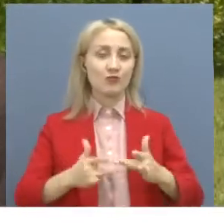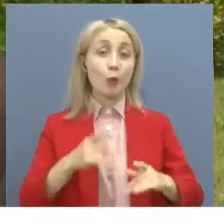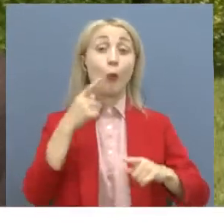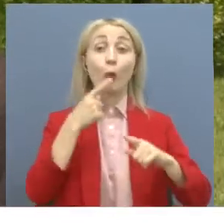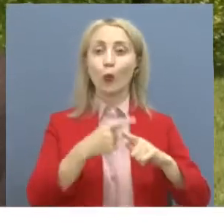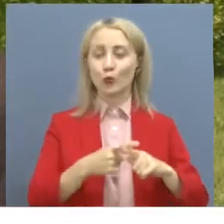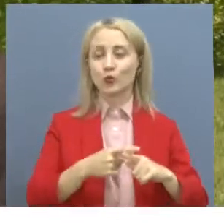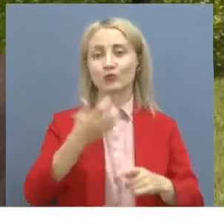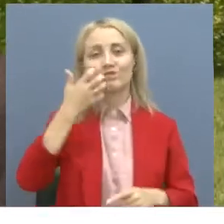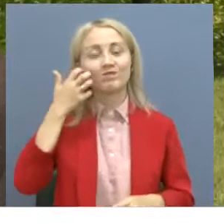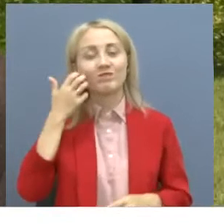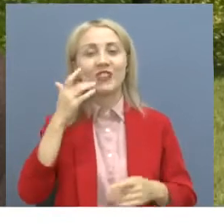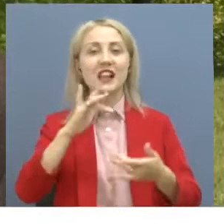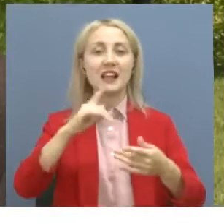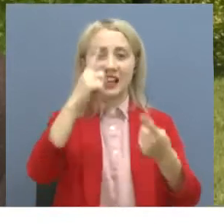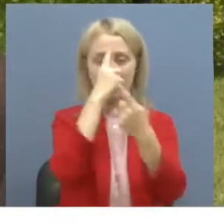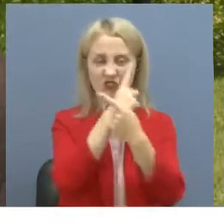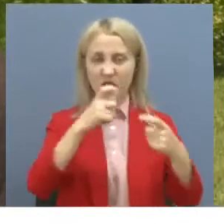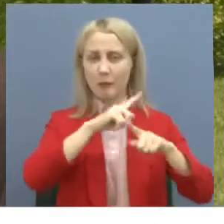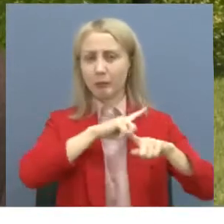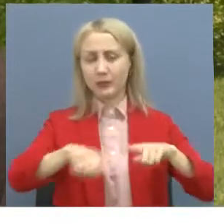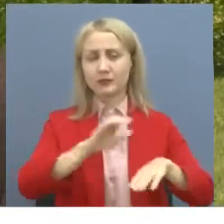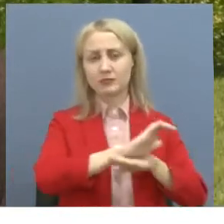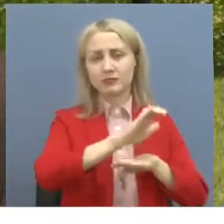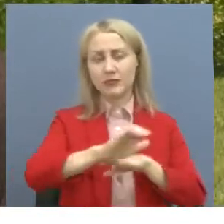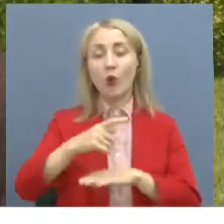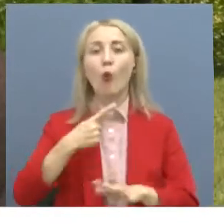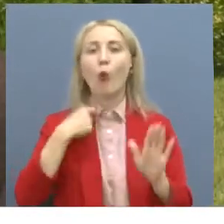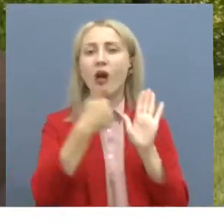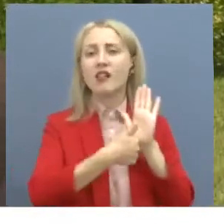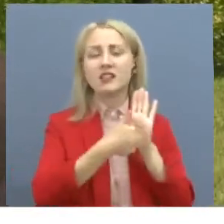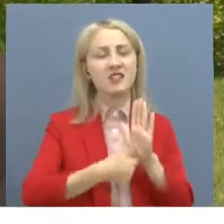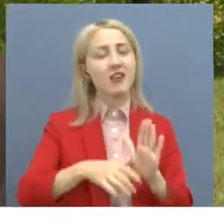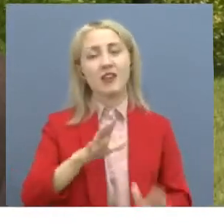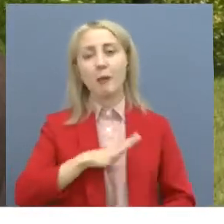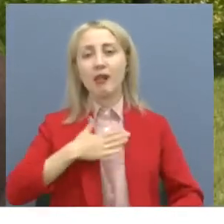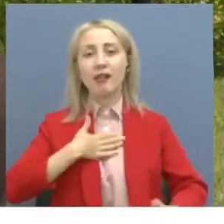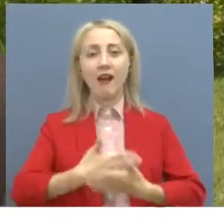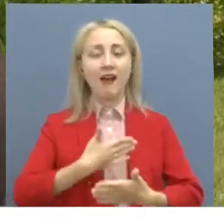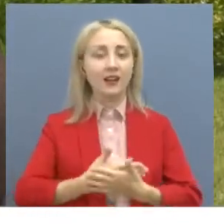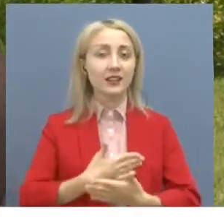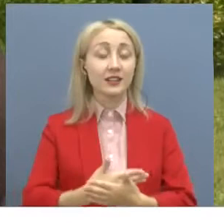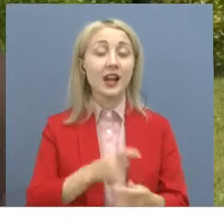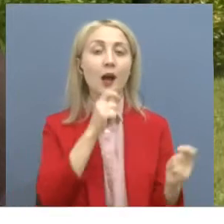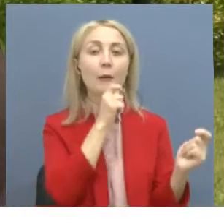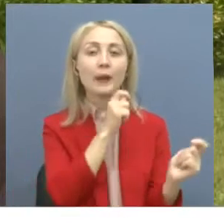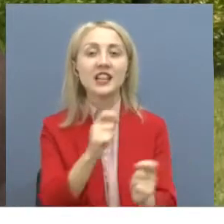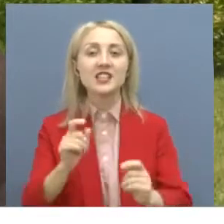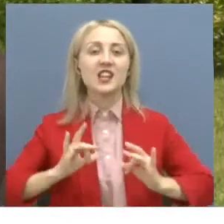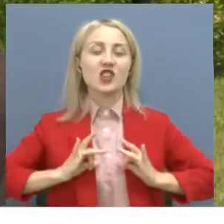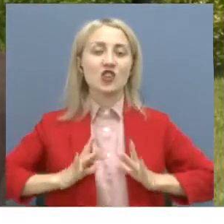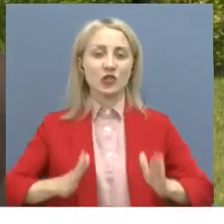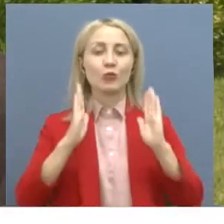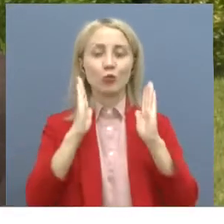жастардың да көрініс бергені рас. Өйткені мынау ауылдан әсіресе ауыл жерден де хабарласып, бірақ енді көбі кеше естіп